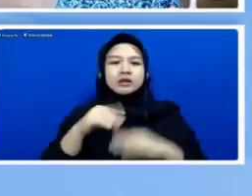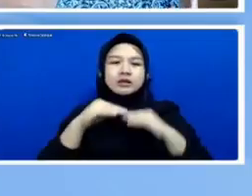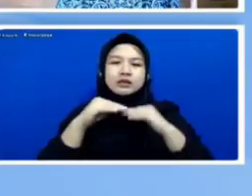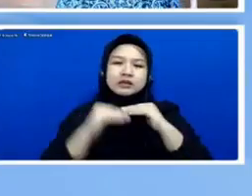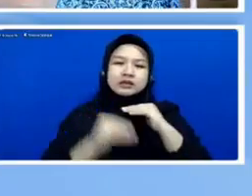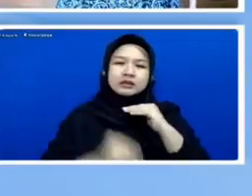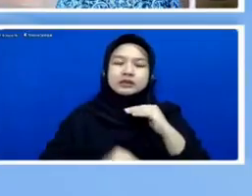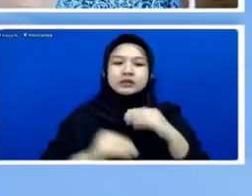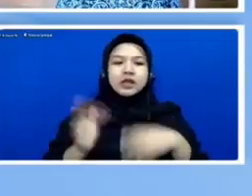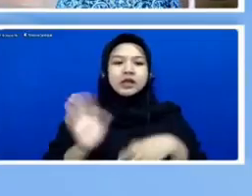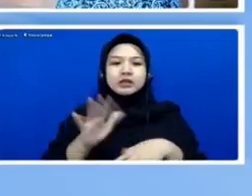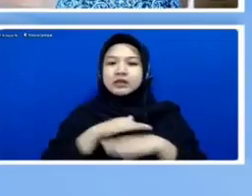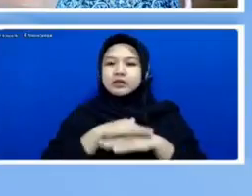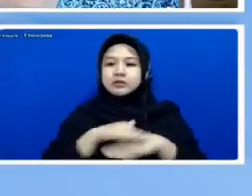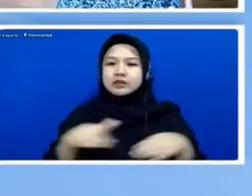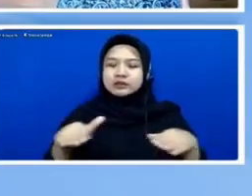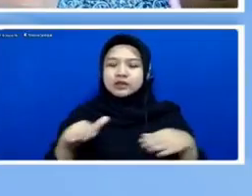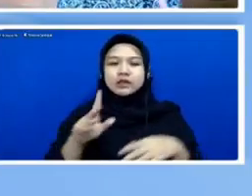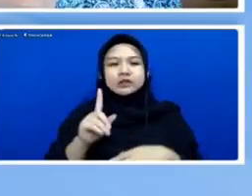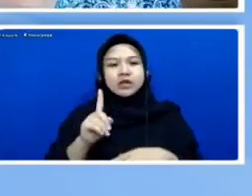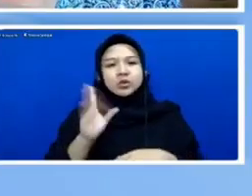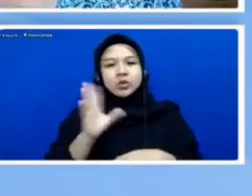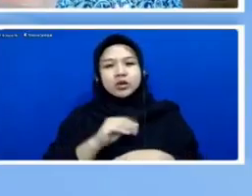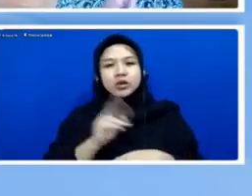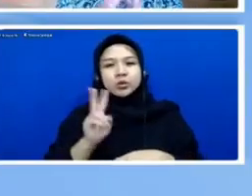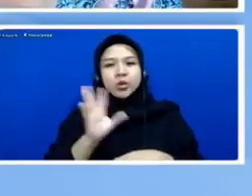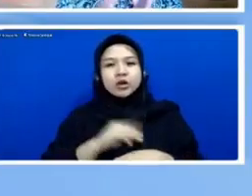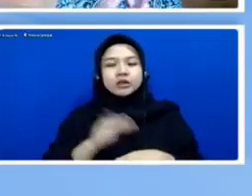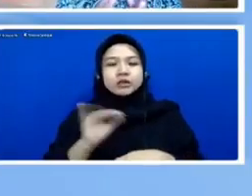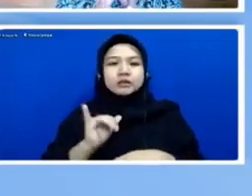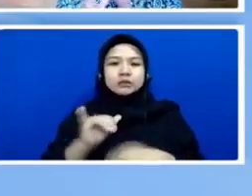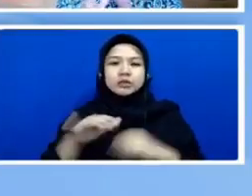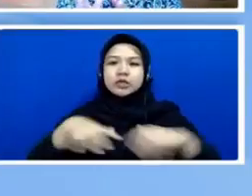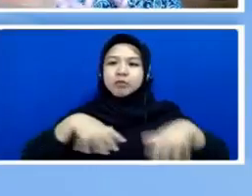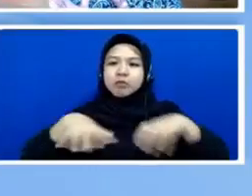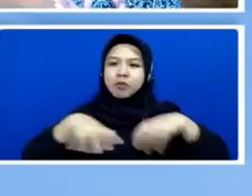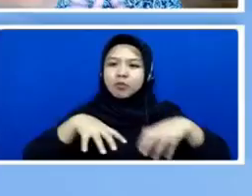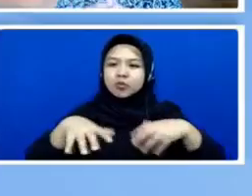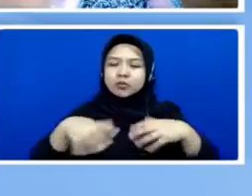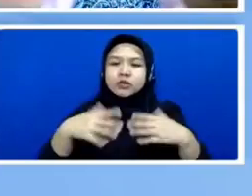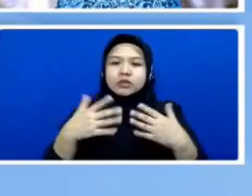tidak selesai dalam 1-2 hari, seperti misalnya gempa bumi, atau